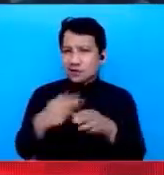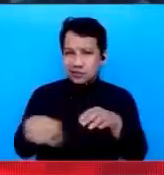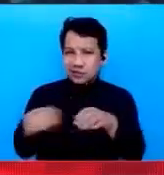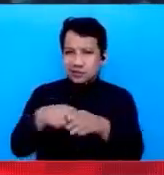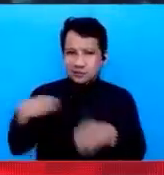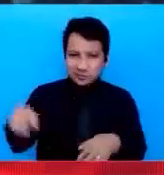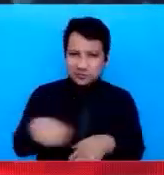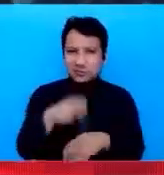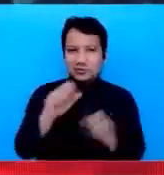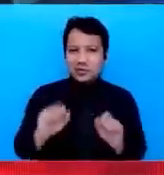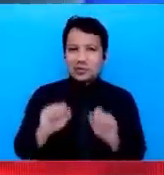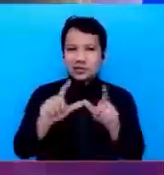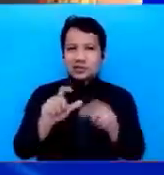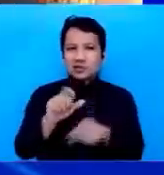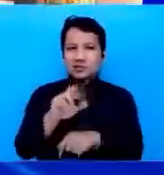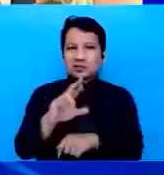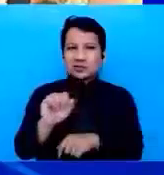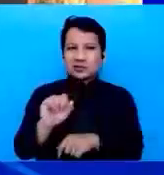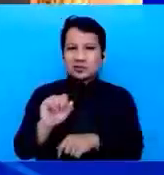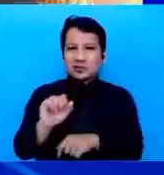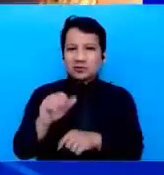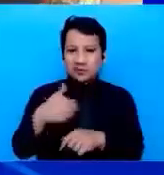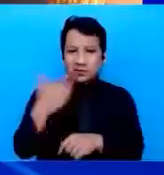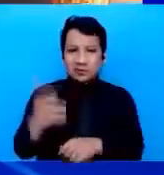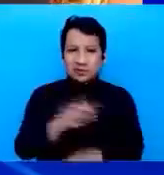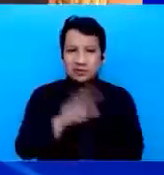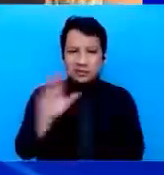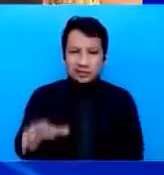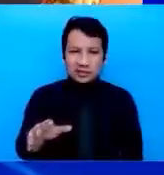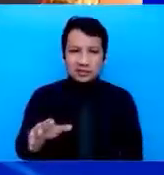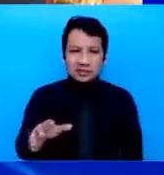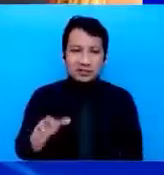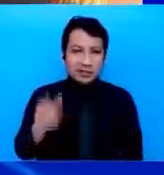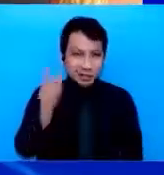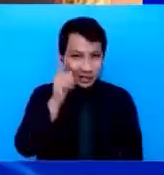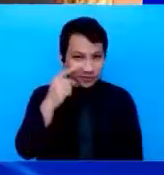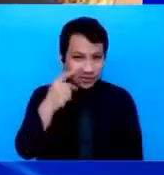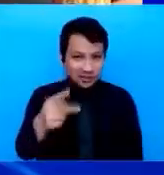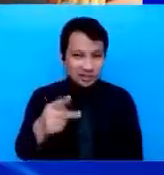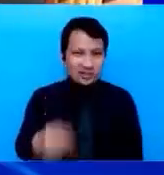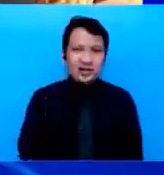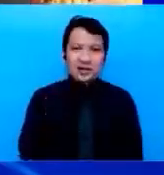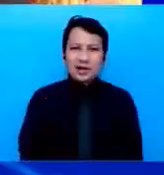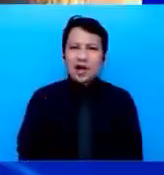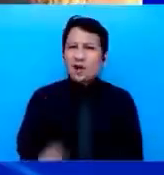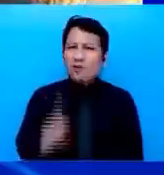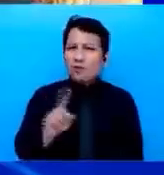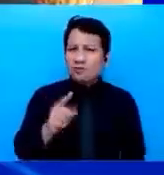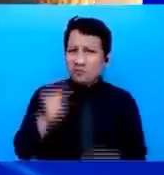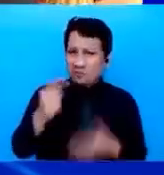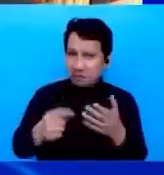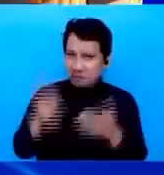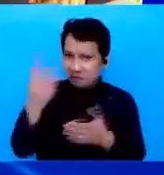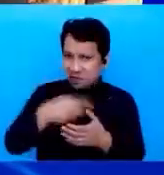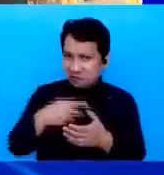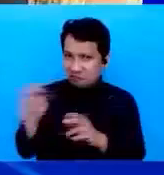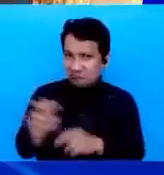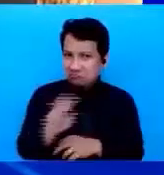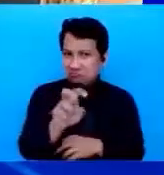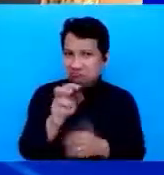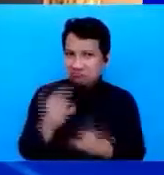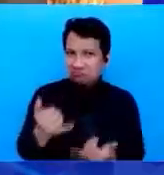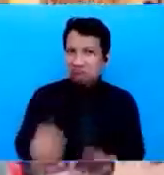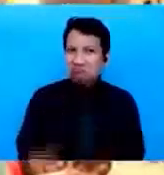sa Santa Rosa, Laguna, na sa frontline ng balita niyan, si Laila Pangilinan. Laila, marami na bang namamasyal dyan?